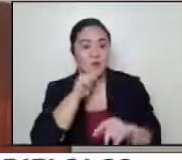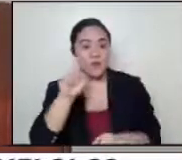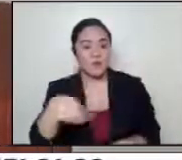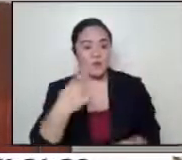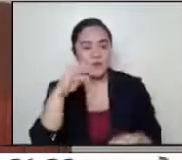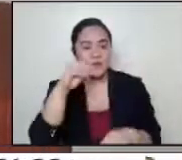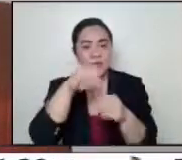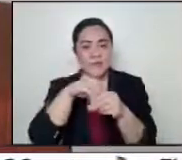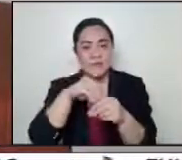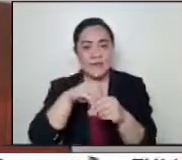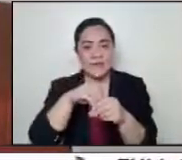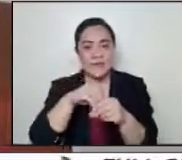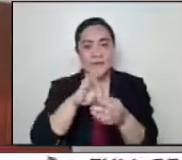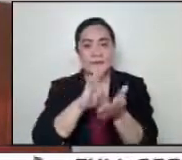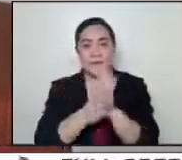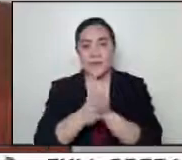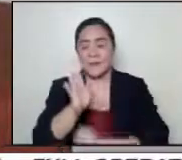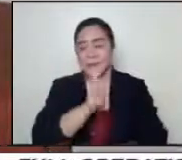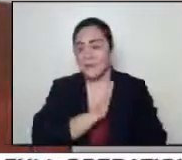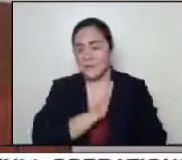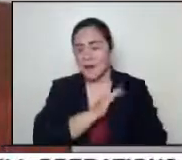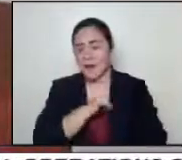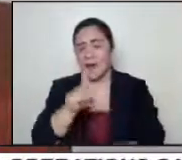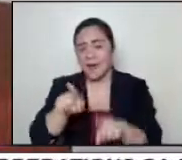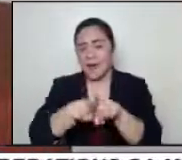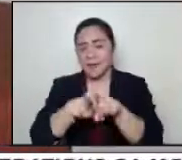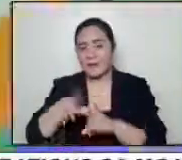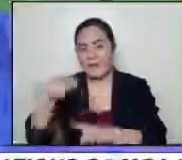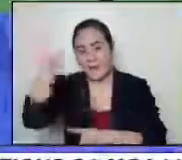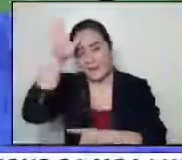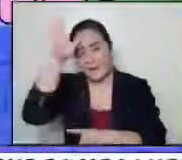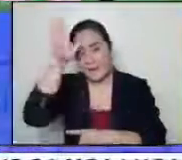isang mabuting ama. Panoorin po natin ang kanyang kwento.